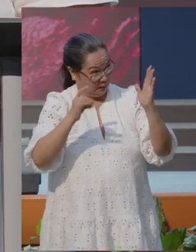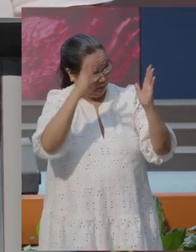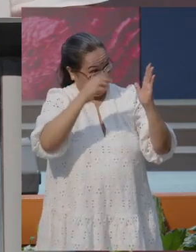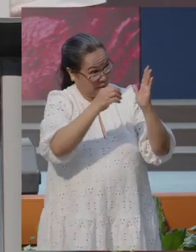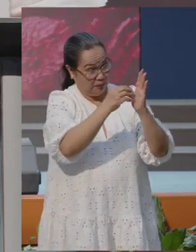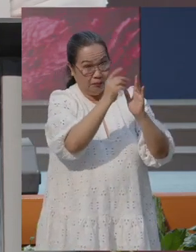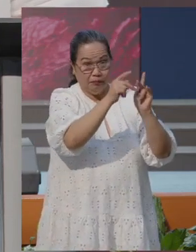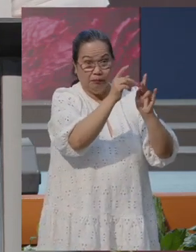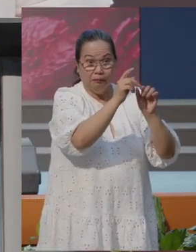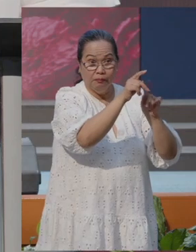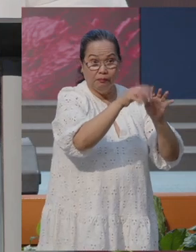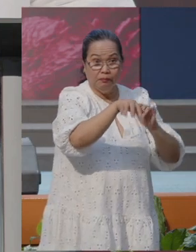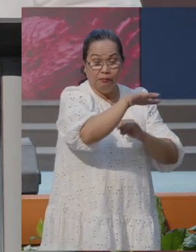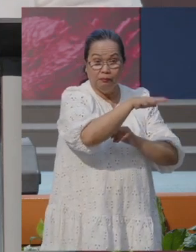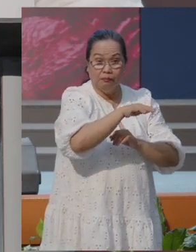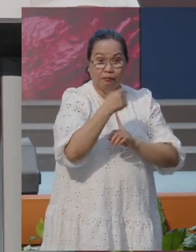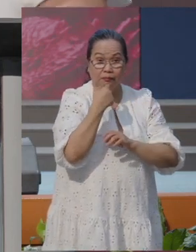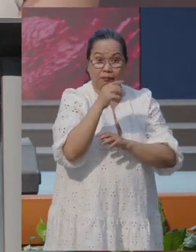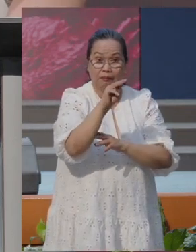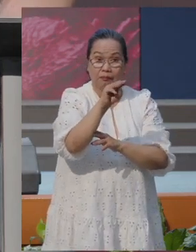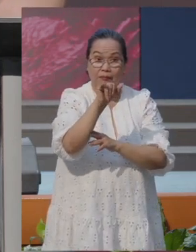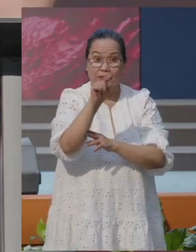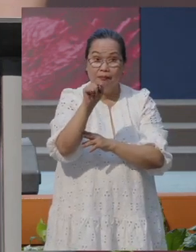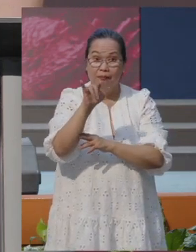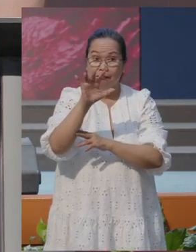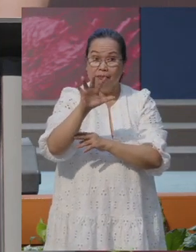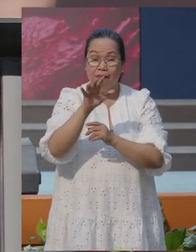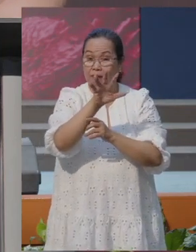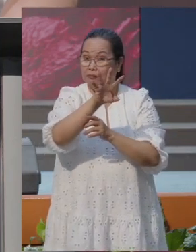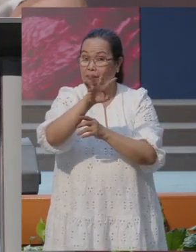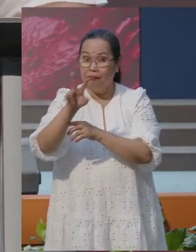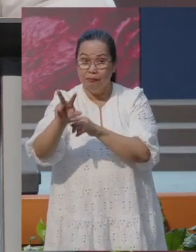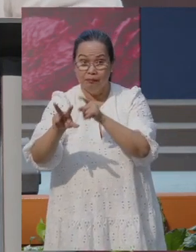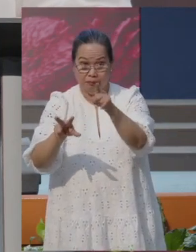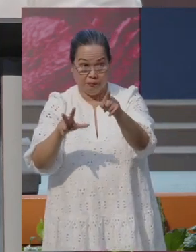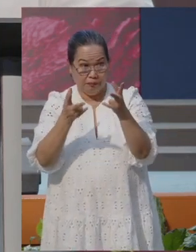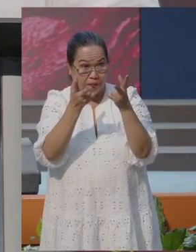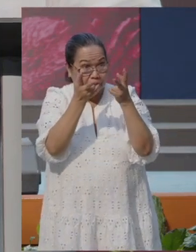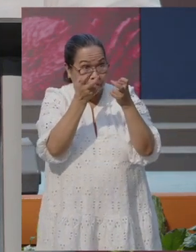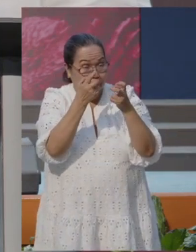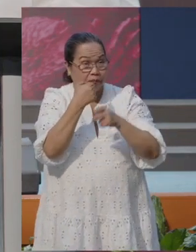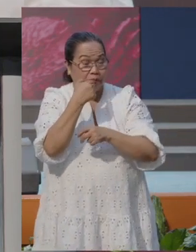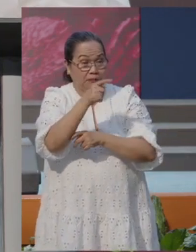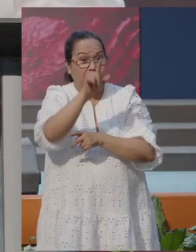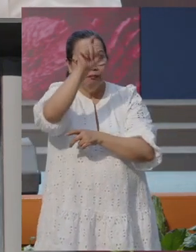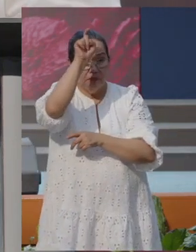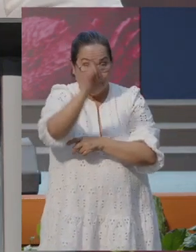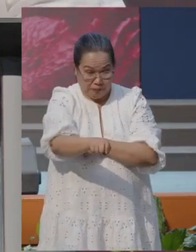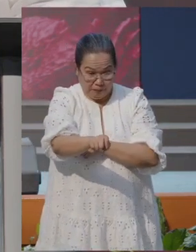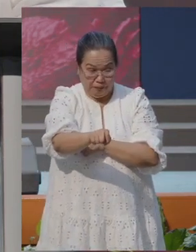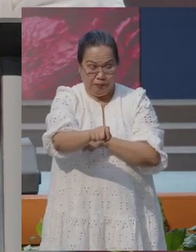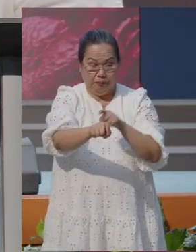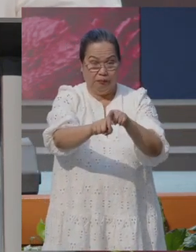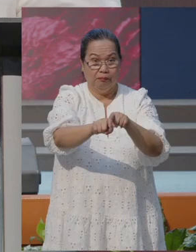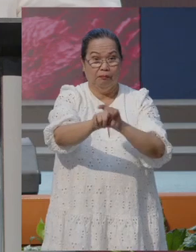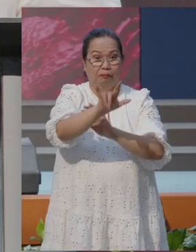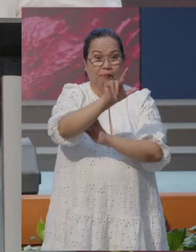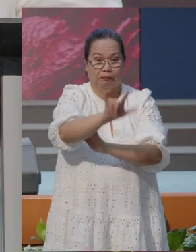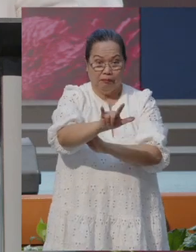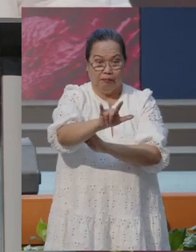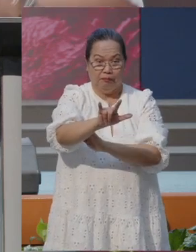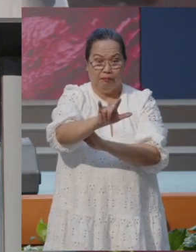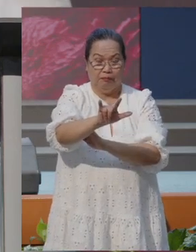Kaya tinuwid ni Jesus sa Matthew 5:43. Ang sabi niya, you have heard that it was said, you shall love your neighbor and hate